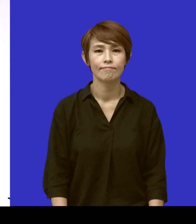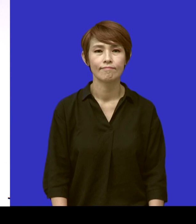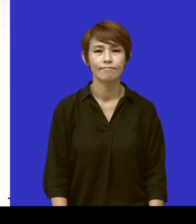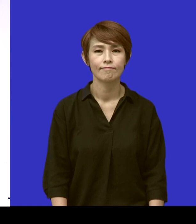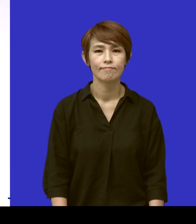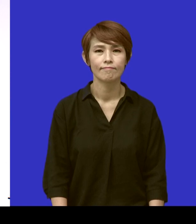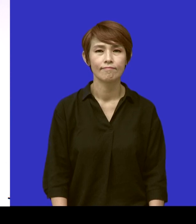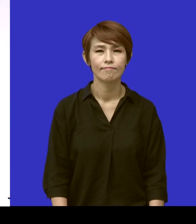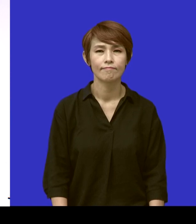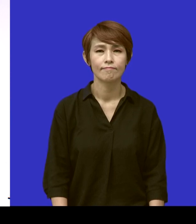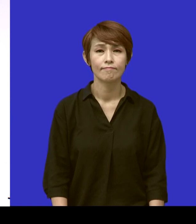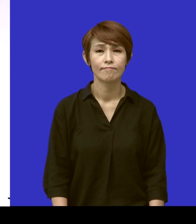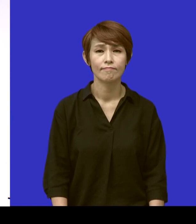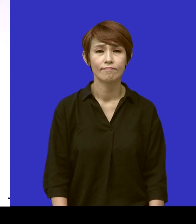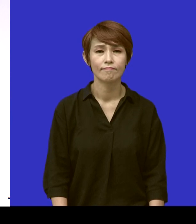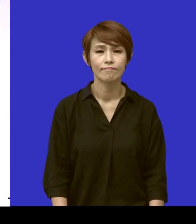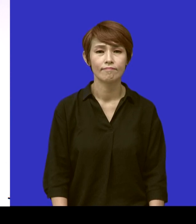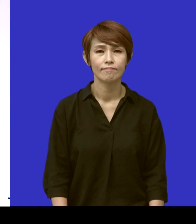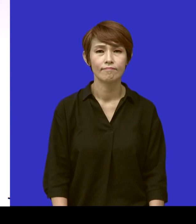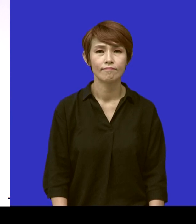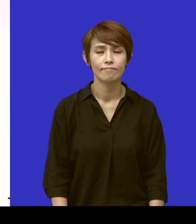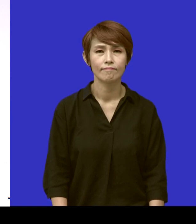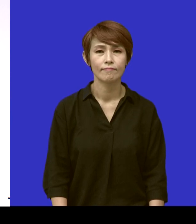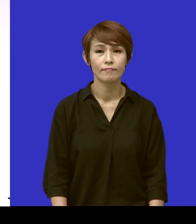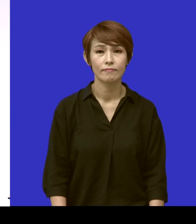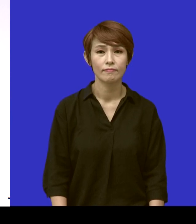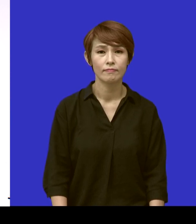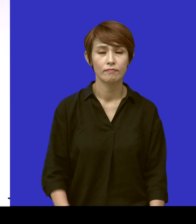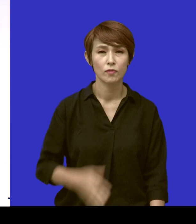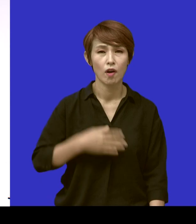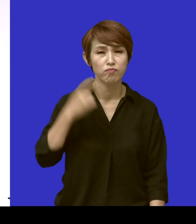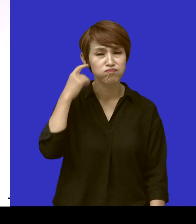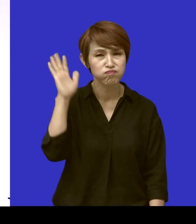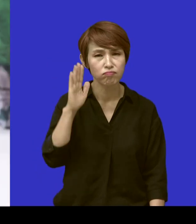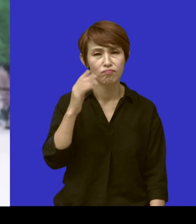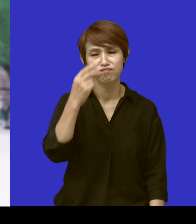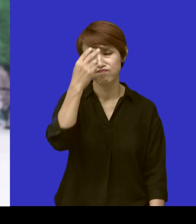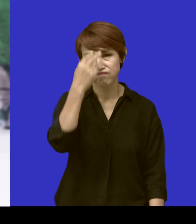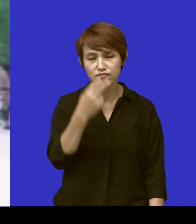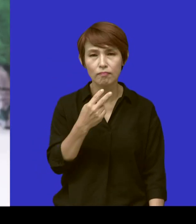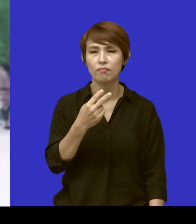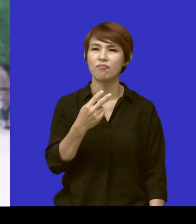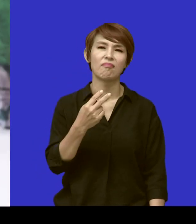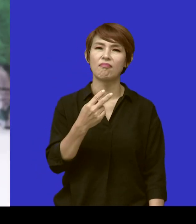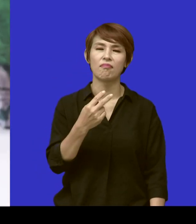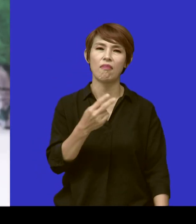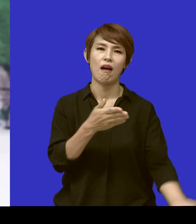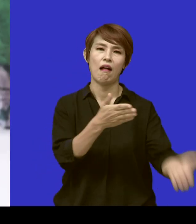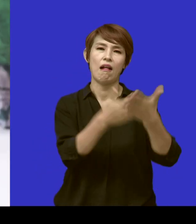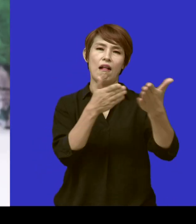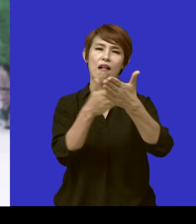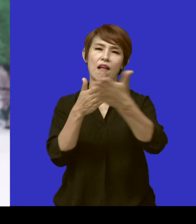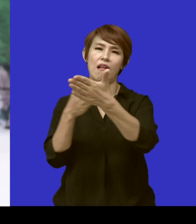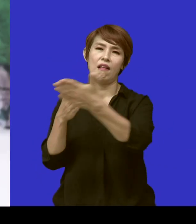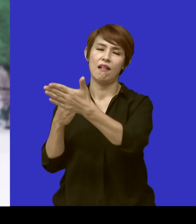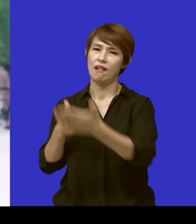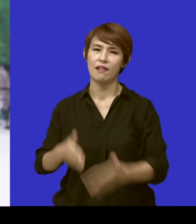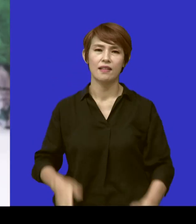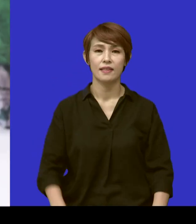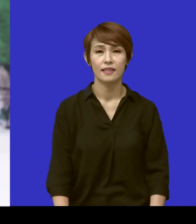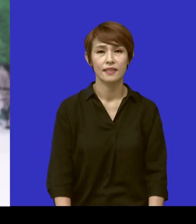알아봤는데 네. 잘 안 되는 거예요. 제가 귀도 안 들리고 눈도 보이지 않는다고 다 거절당했습니다.